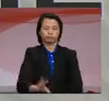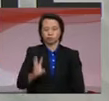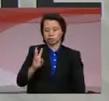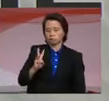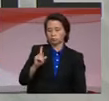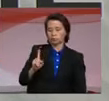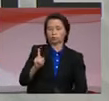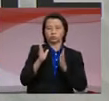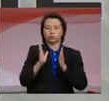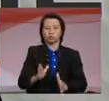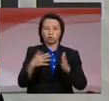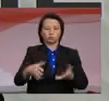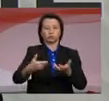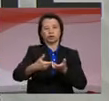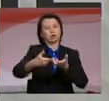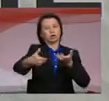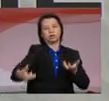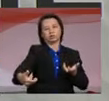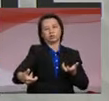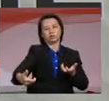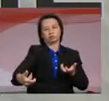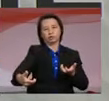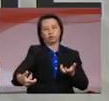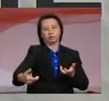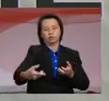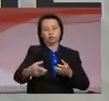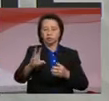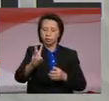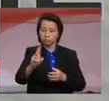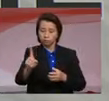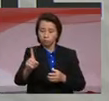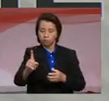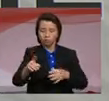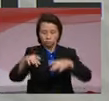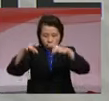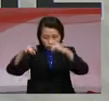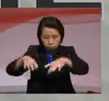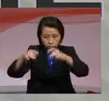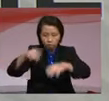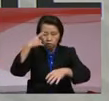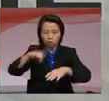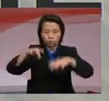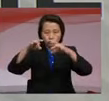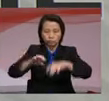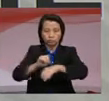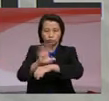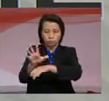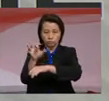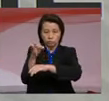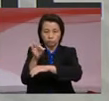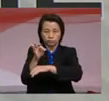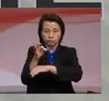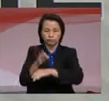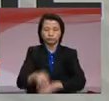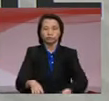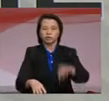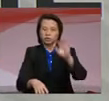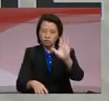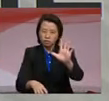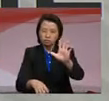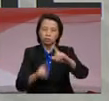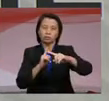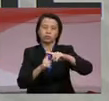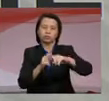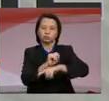61 orang telah diasingkan, iaitu terdiri dan disaring untuk ujian COVID-19. 5 kes